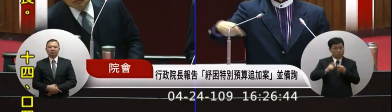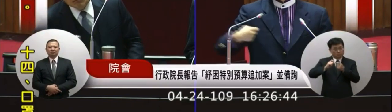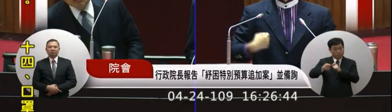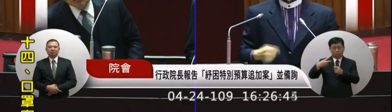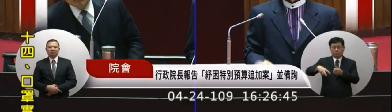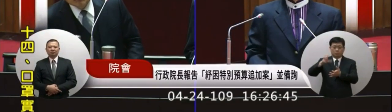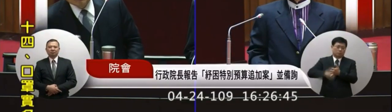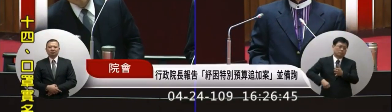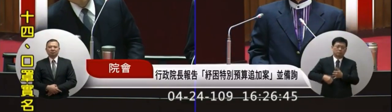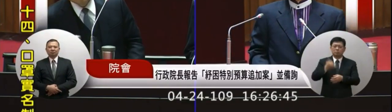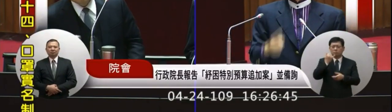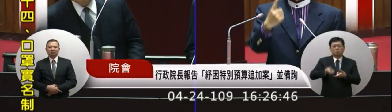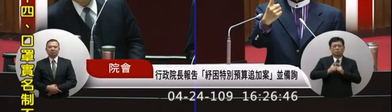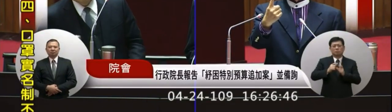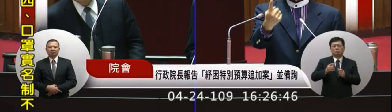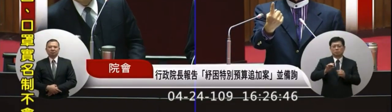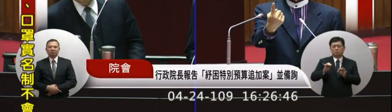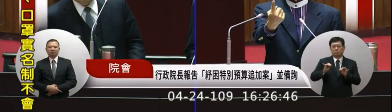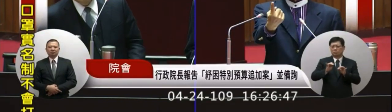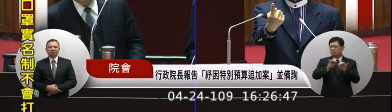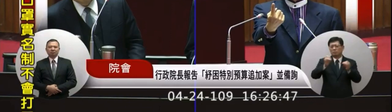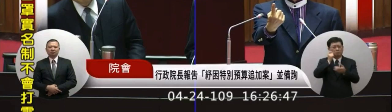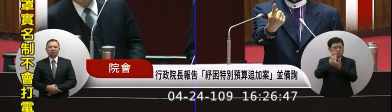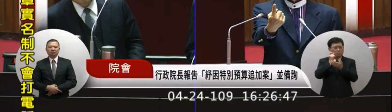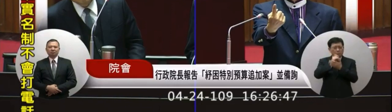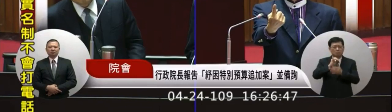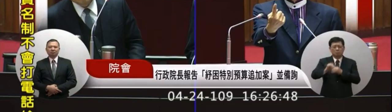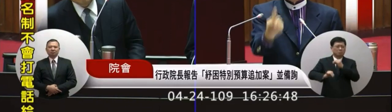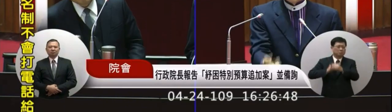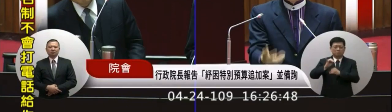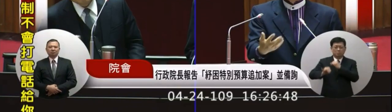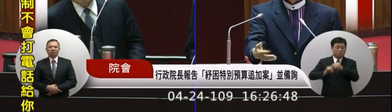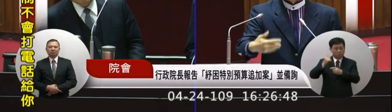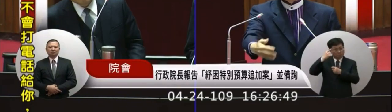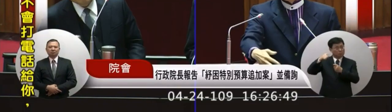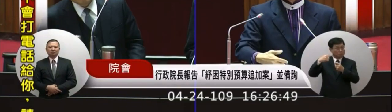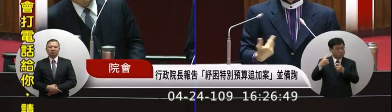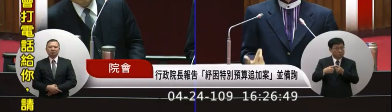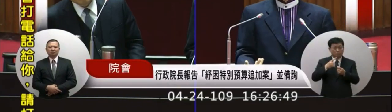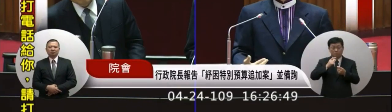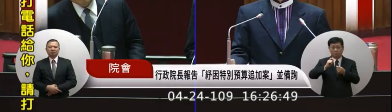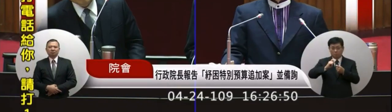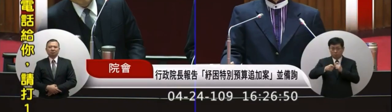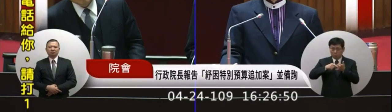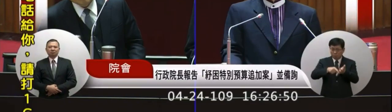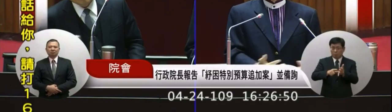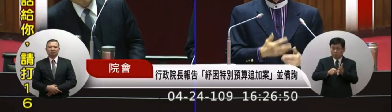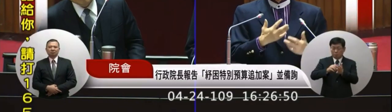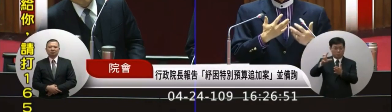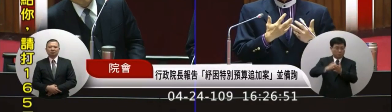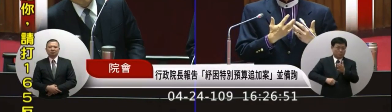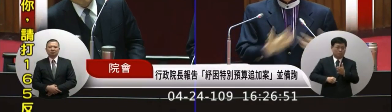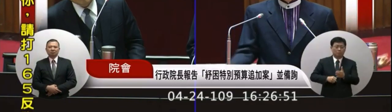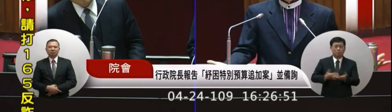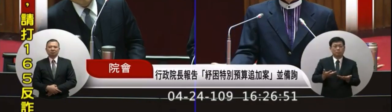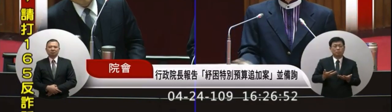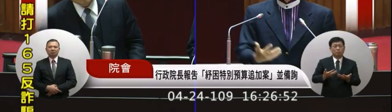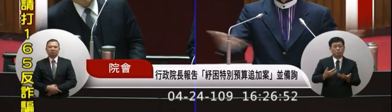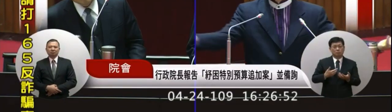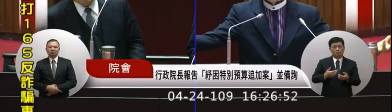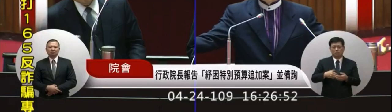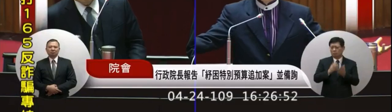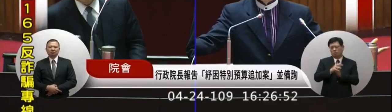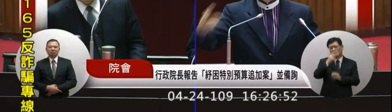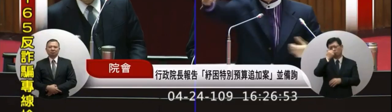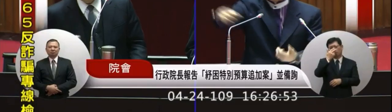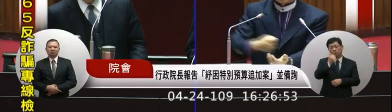把它扣回来就好了，1000块每个月1000块，明年报税把它扣回来的话，所以这样一来的话